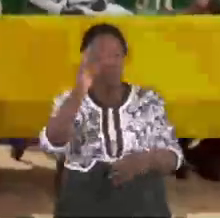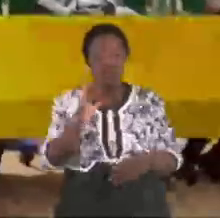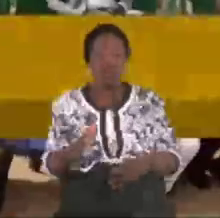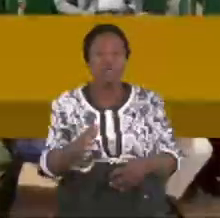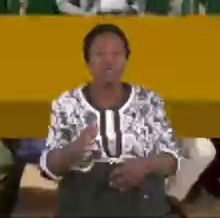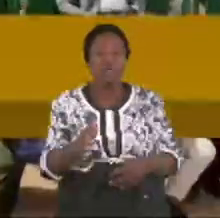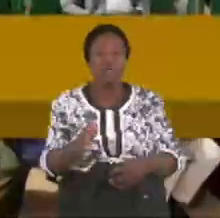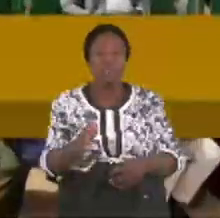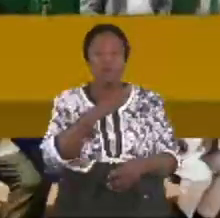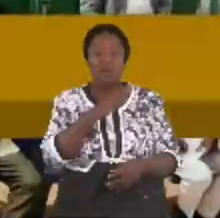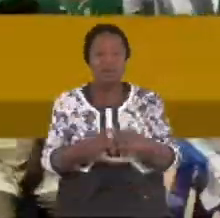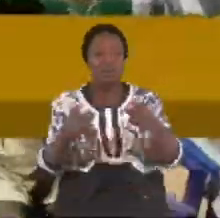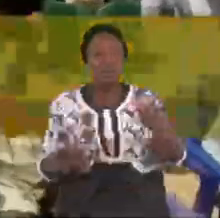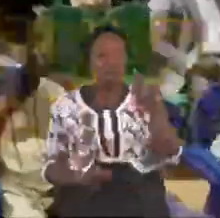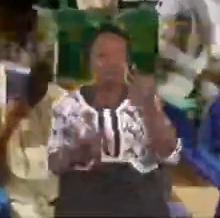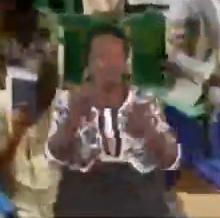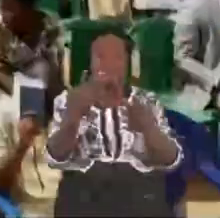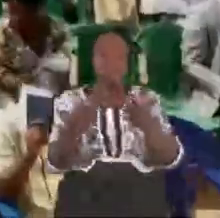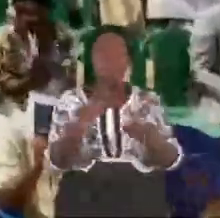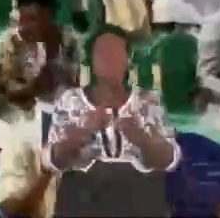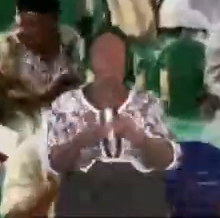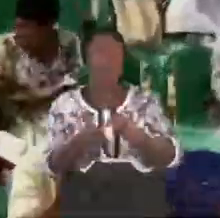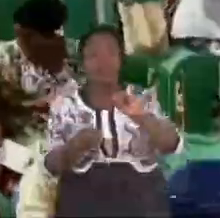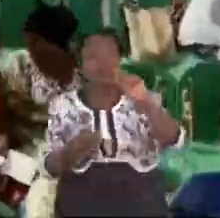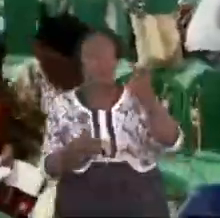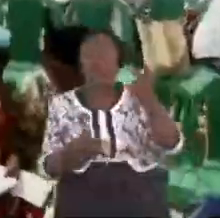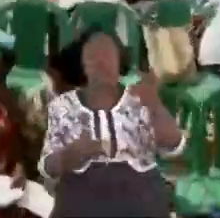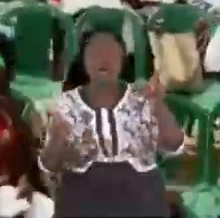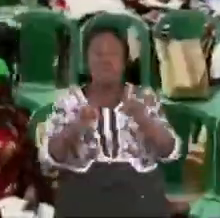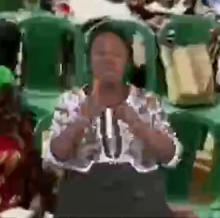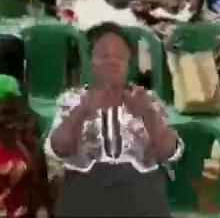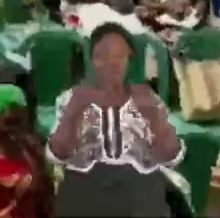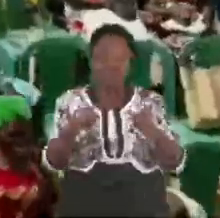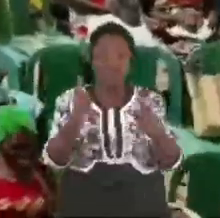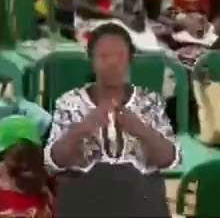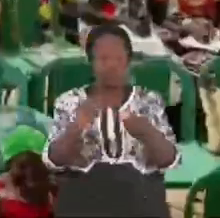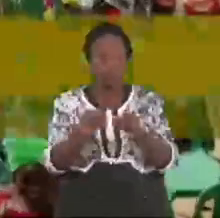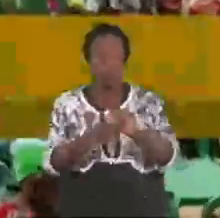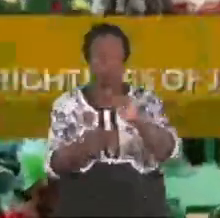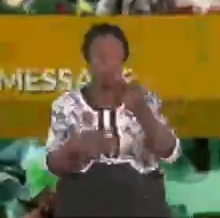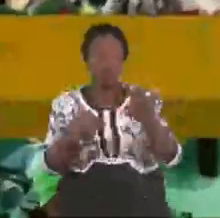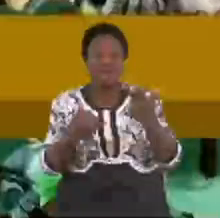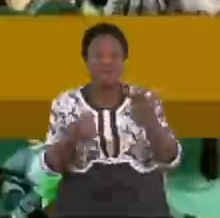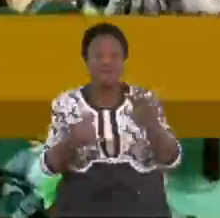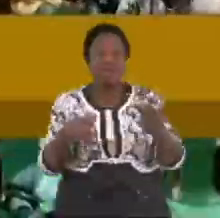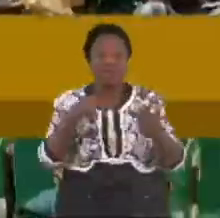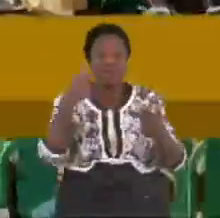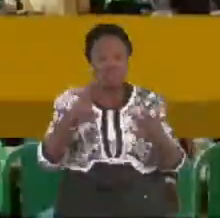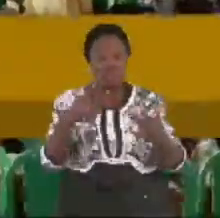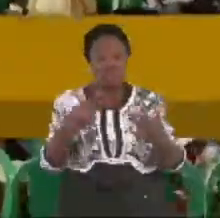Il fait des vents ses messagers, des flammes de feu ses serviteurs. Le troisième élément dans le premier point, nous